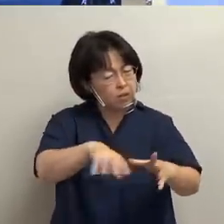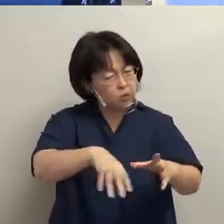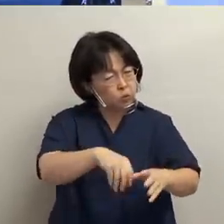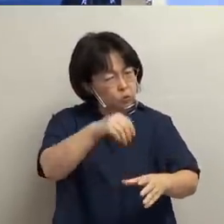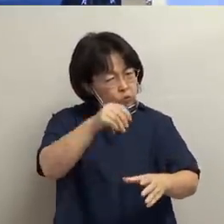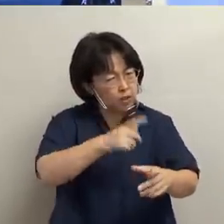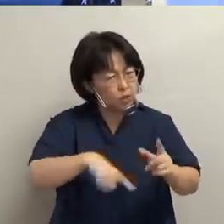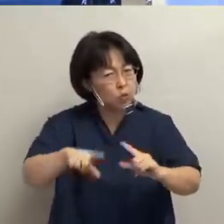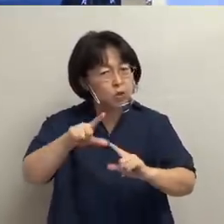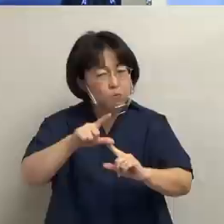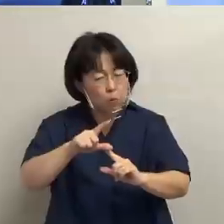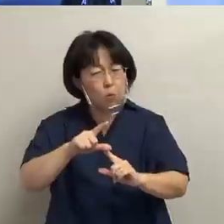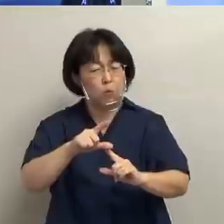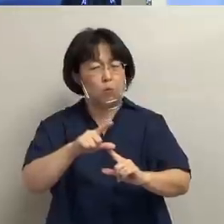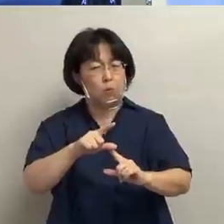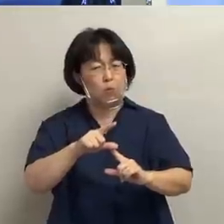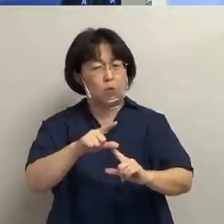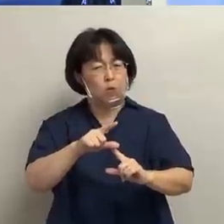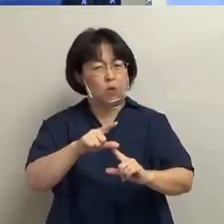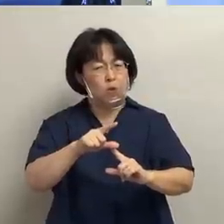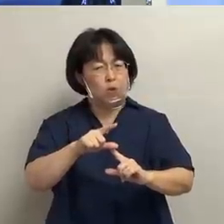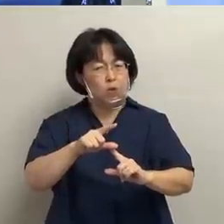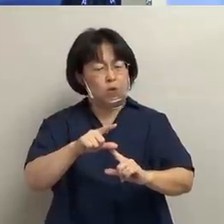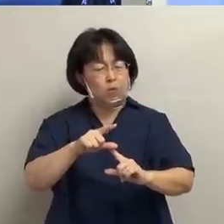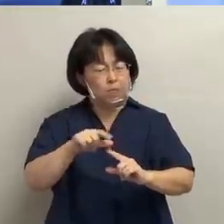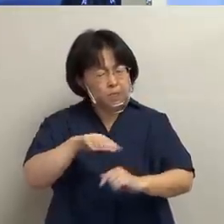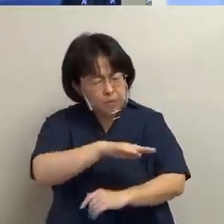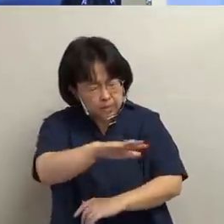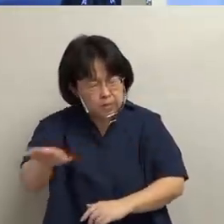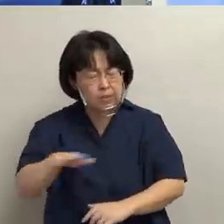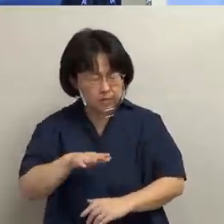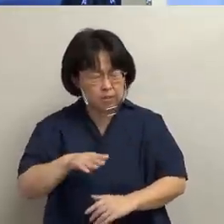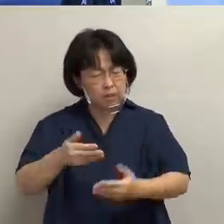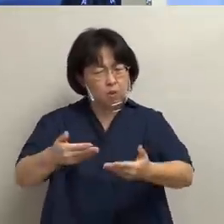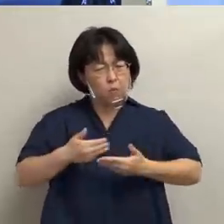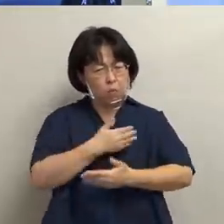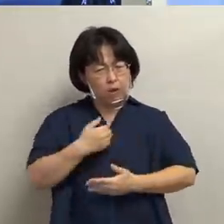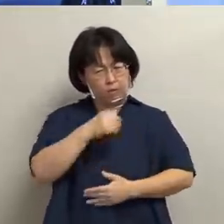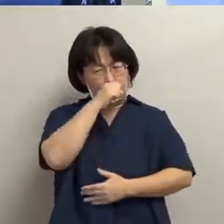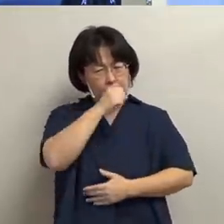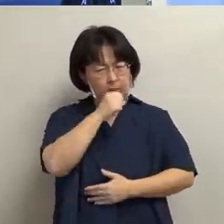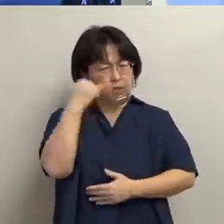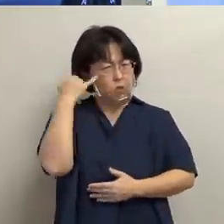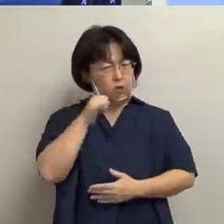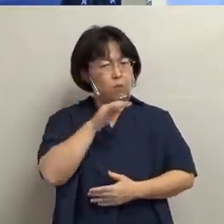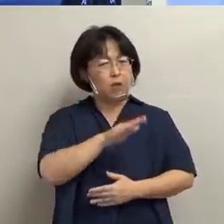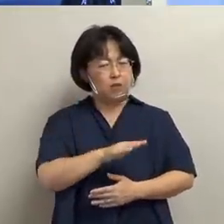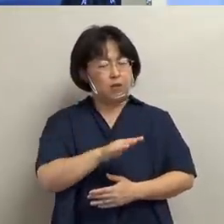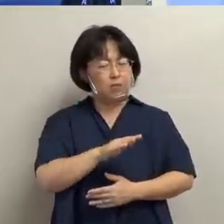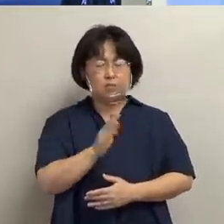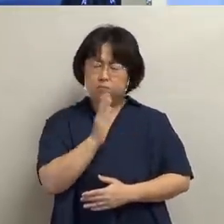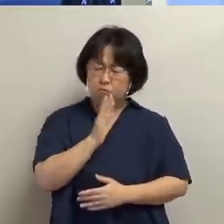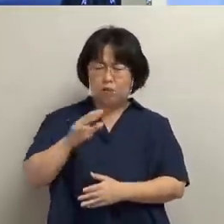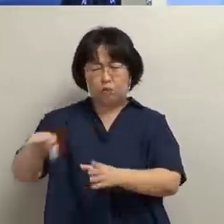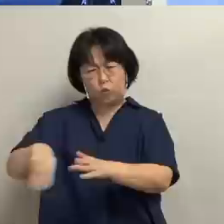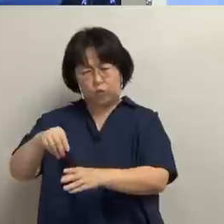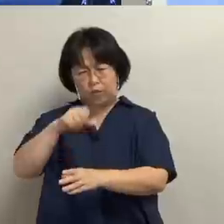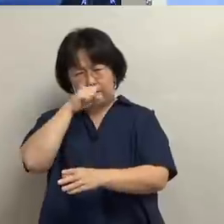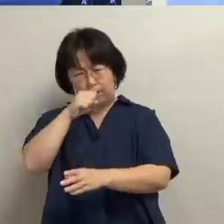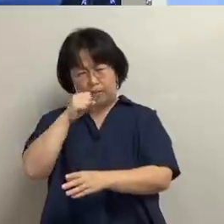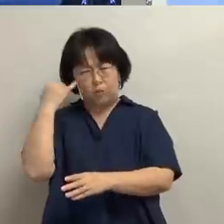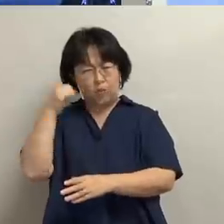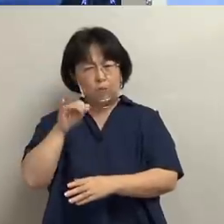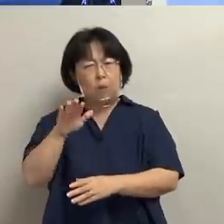若い人たちはまあやっぱりみんなもれなくっていうのがいいんじゃないかと言う人もいたしいやそれは抽選脳がいいという人もいたし